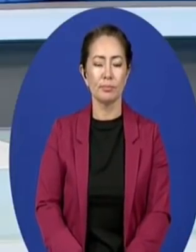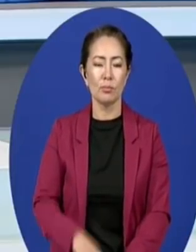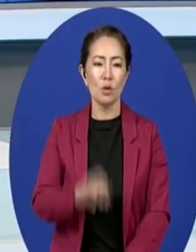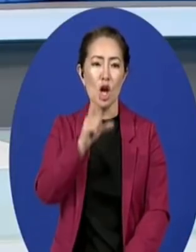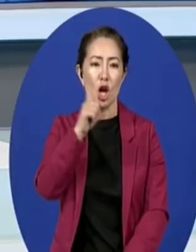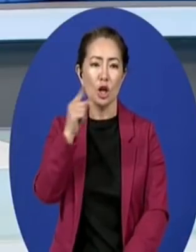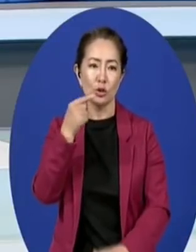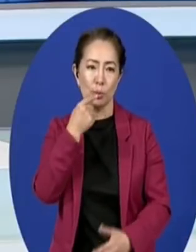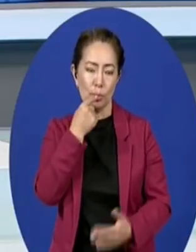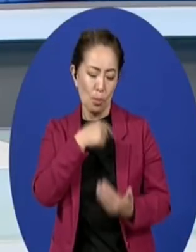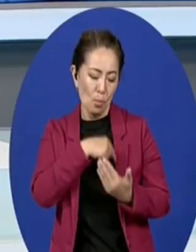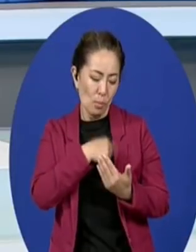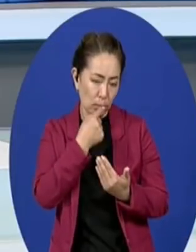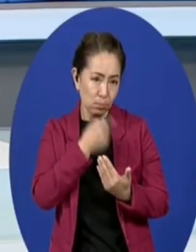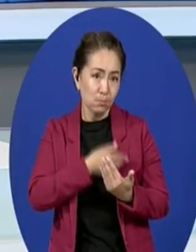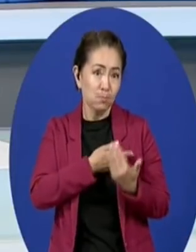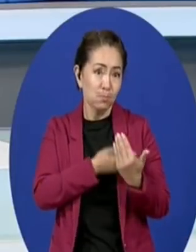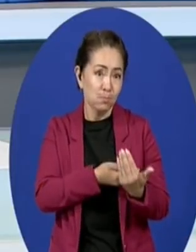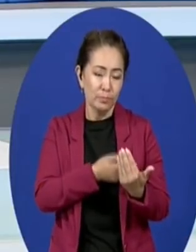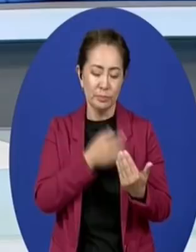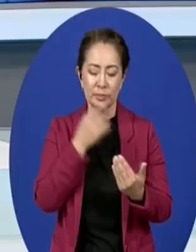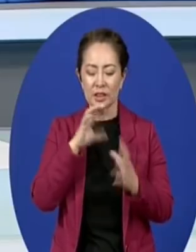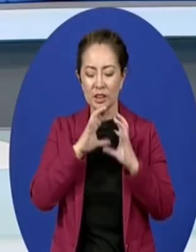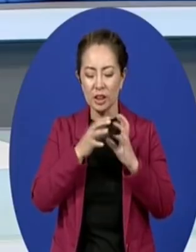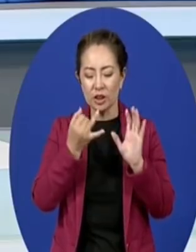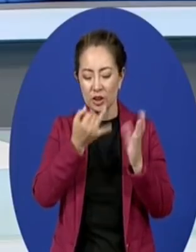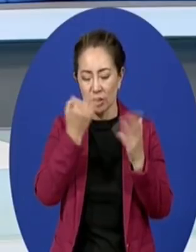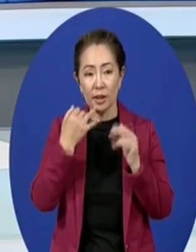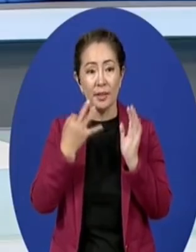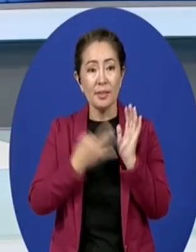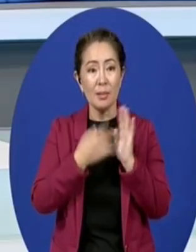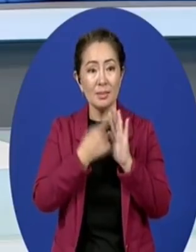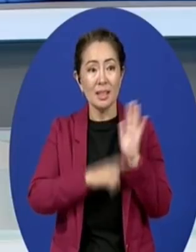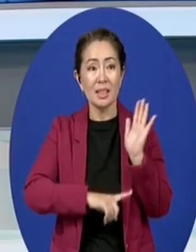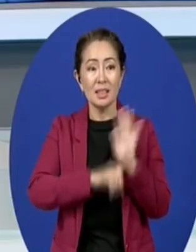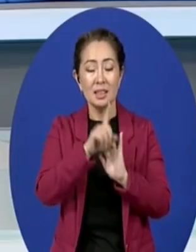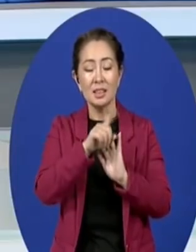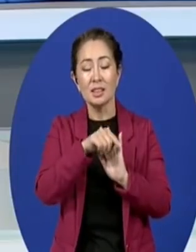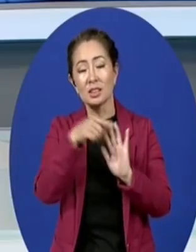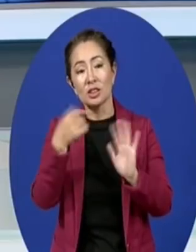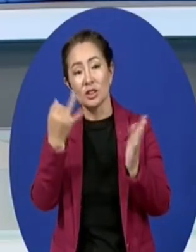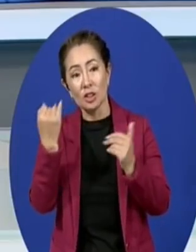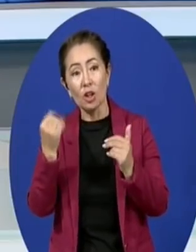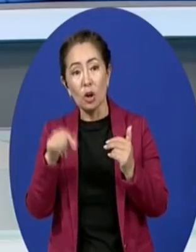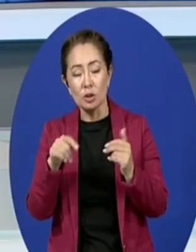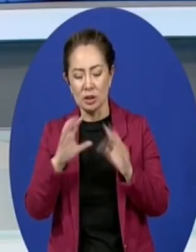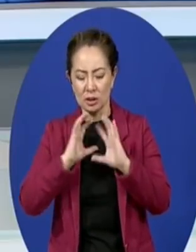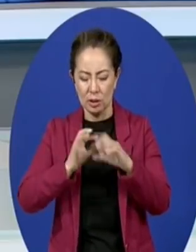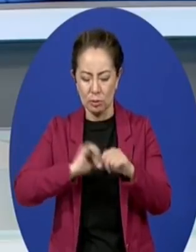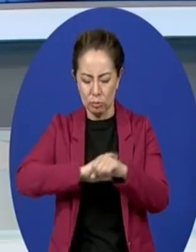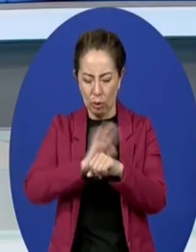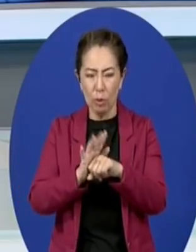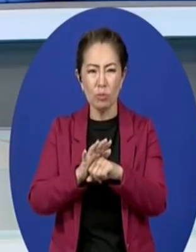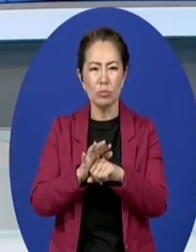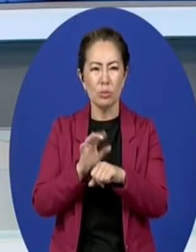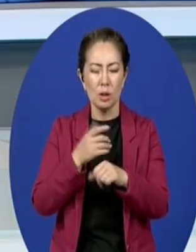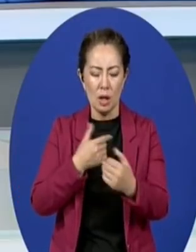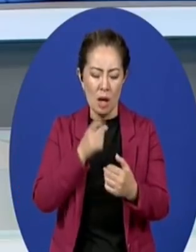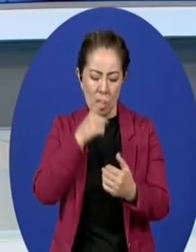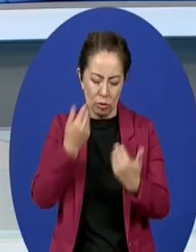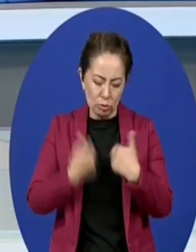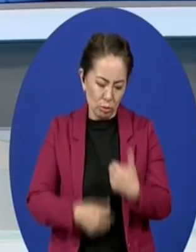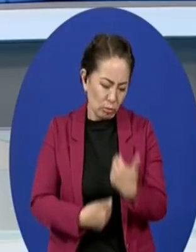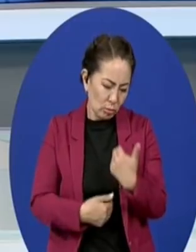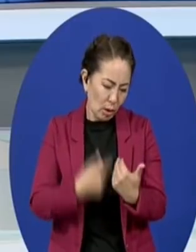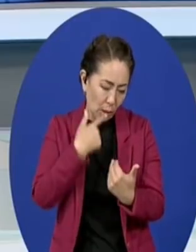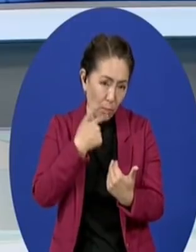Ихэнх сүүгээр хооллолтыг дэмжих дэлхийн 7 хоног жил болгоны 8-р сарын эхний 7 хоног төхөөдгөө. Дэлхийн нийтээр тархсан цар тахлын үед халдвартай их хүүхдээ ихэнх